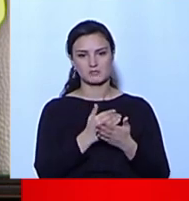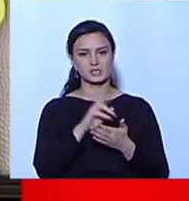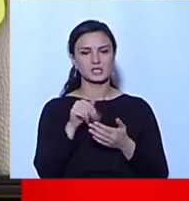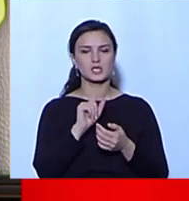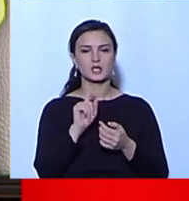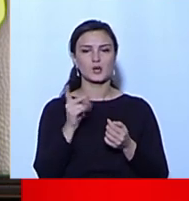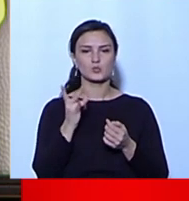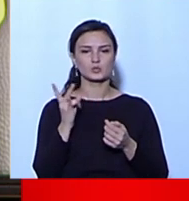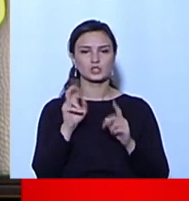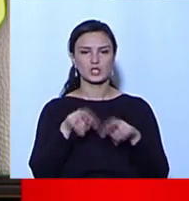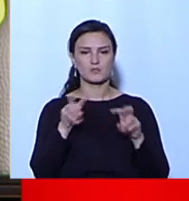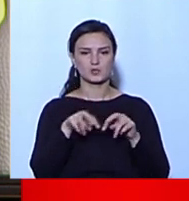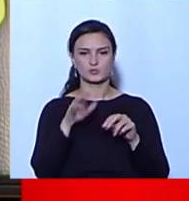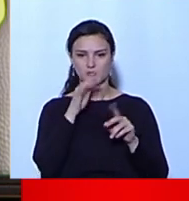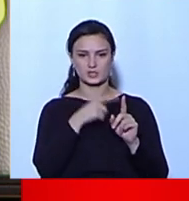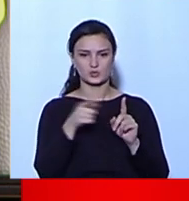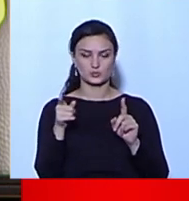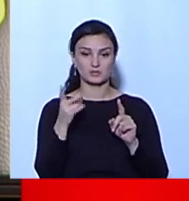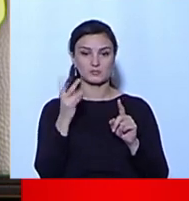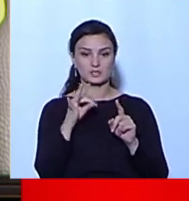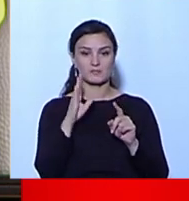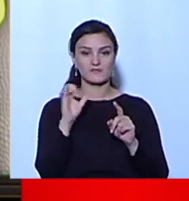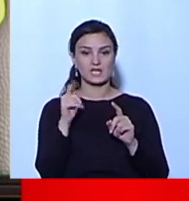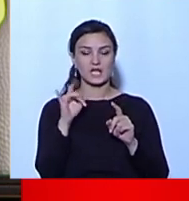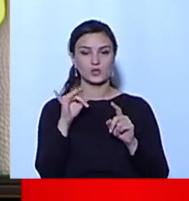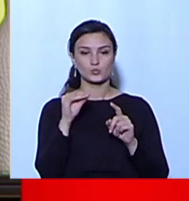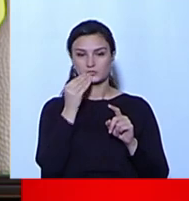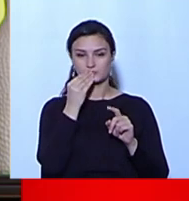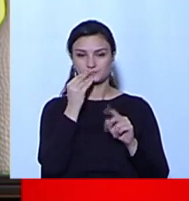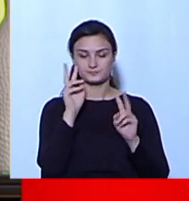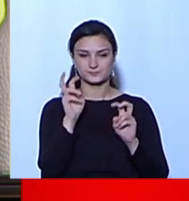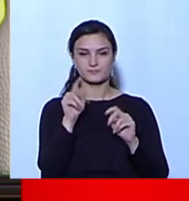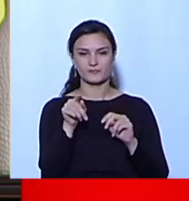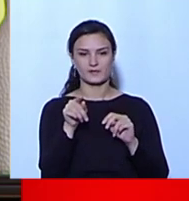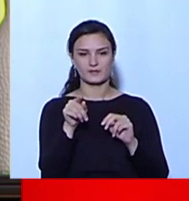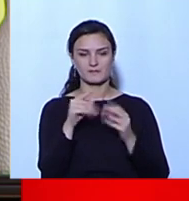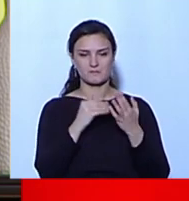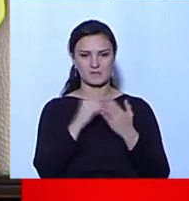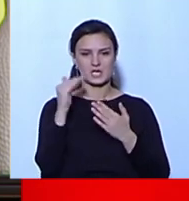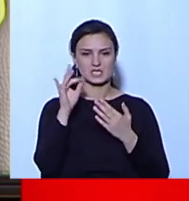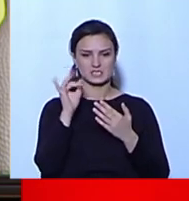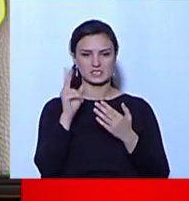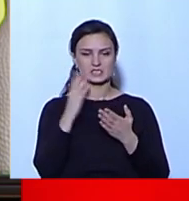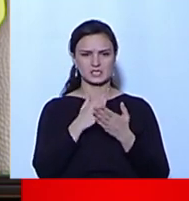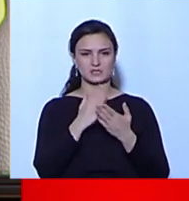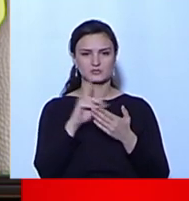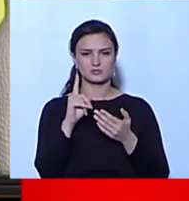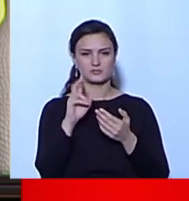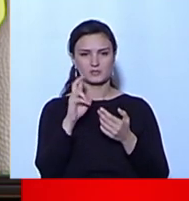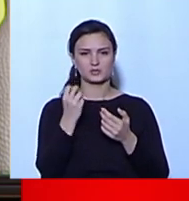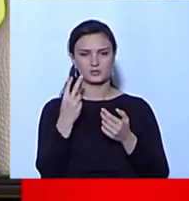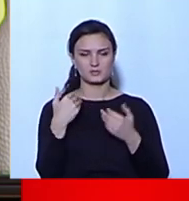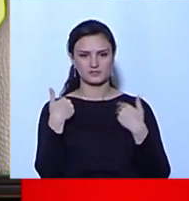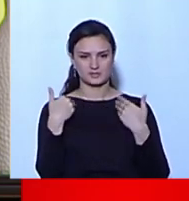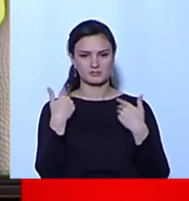რა უნდა შეამოწმოს პერიოდულად. მაგრამ ვეგანური კვების შემთხვევაში თქვენ მაღალი რისკის ხვეშ ხართ, რომ B12